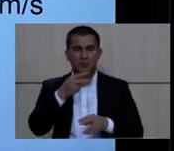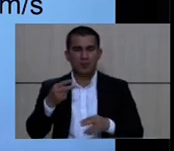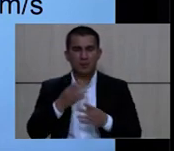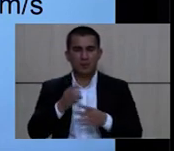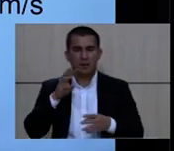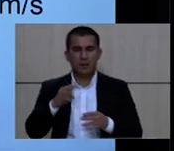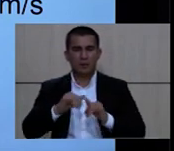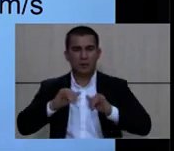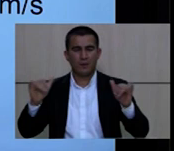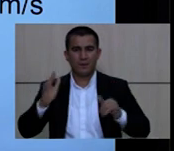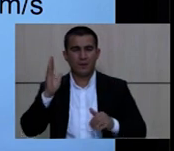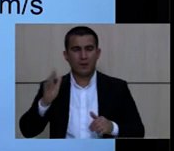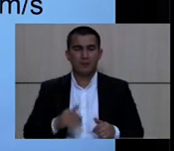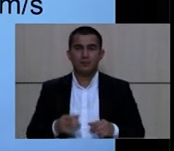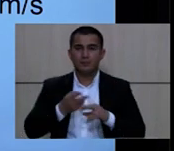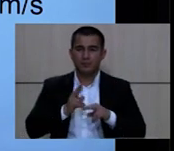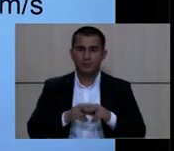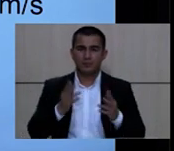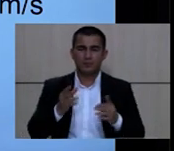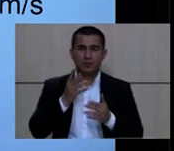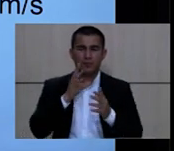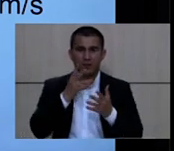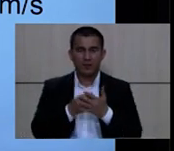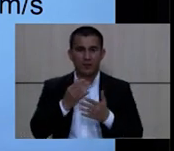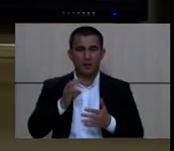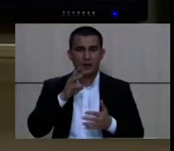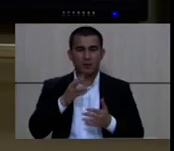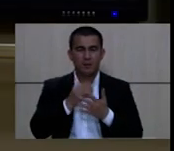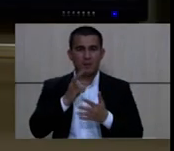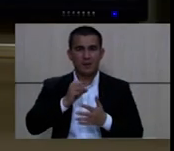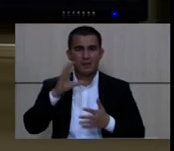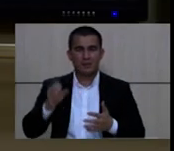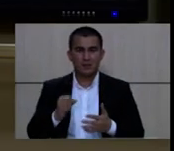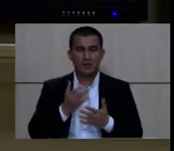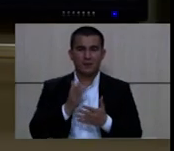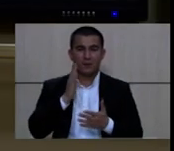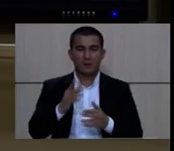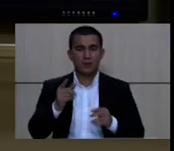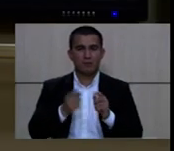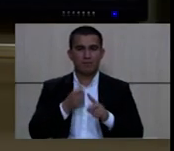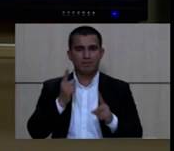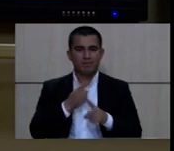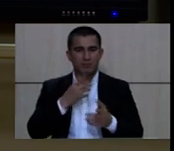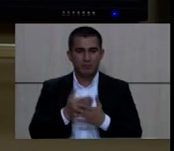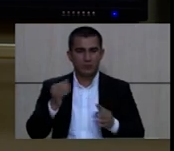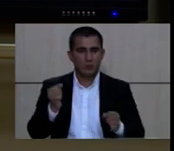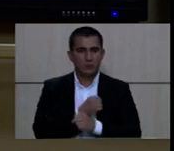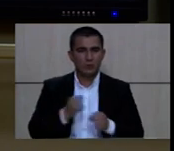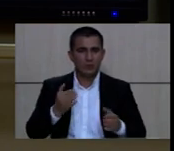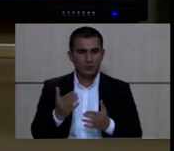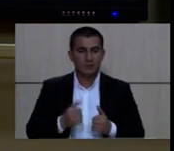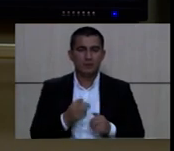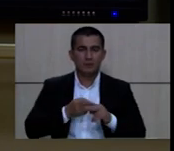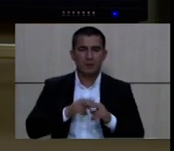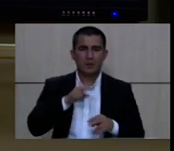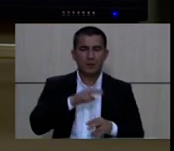M ko'paytirilgan V. Bu yerda M massa, V esa tezlik. Biz velosiped uchun alohida